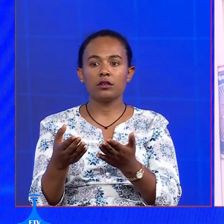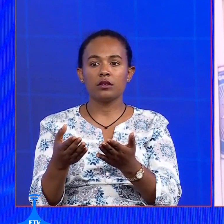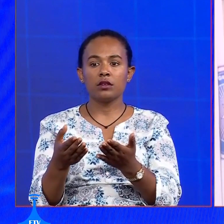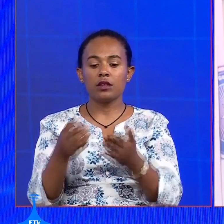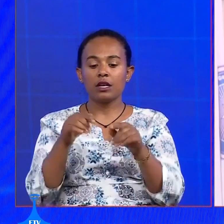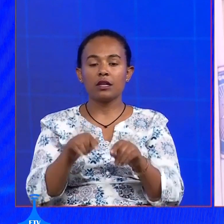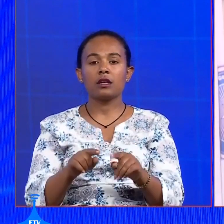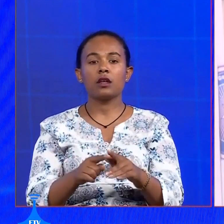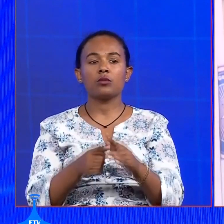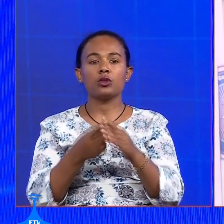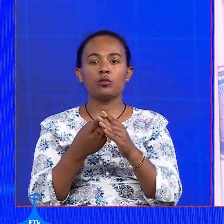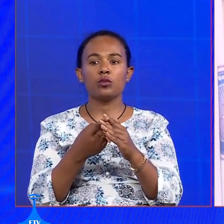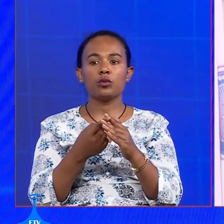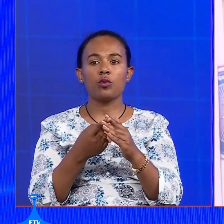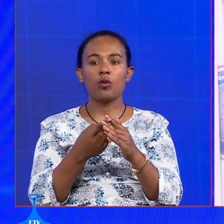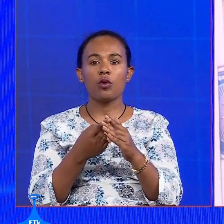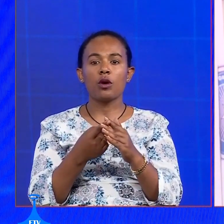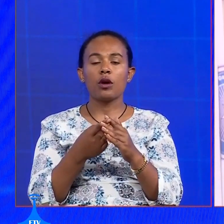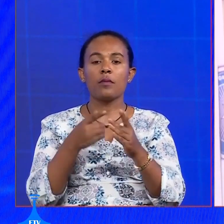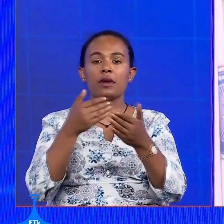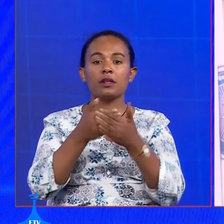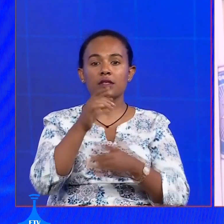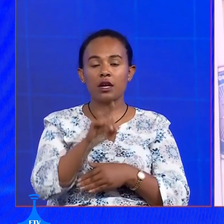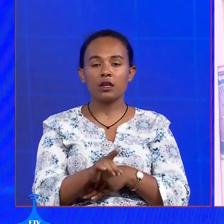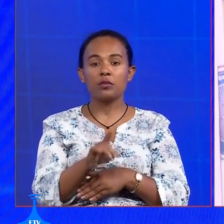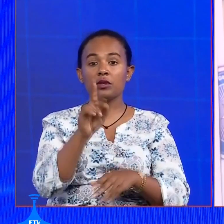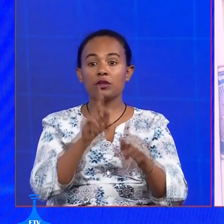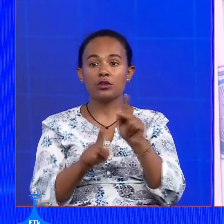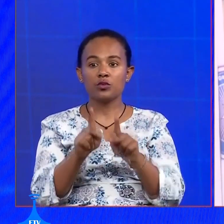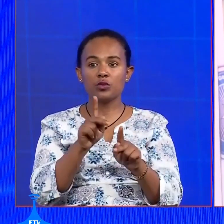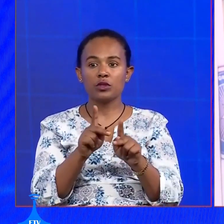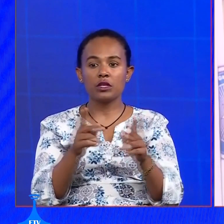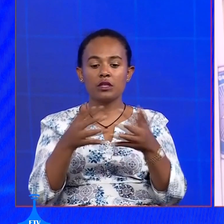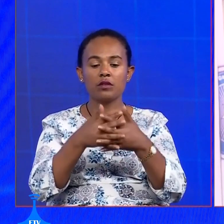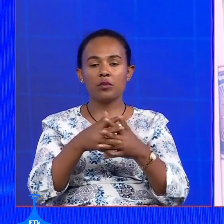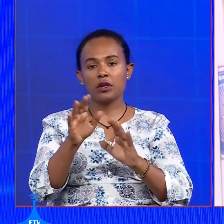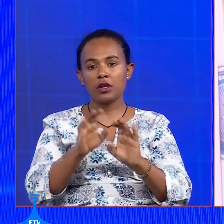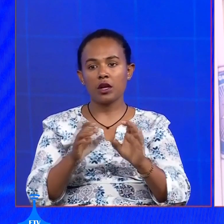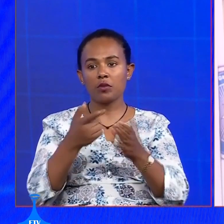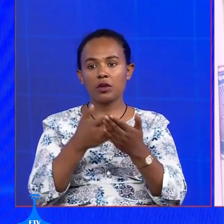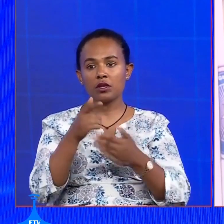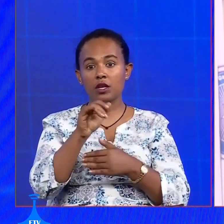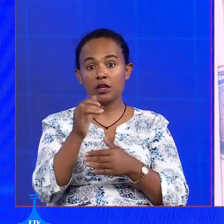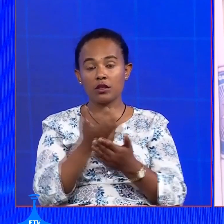ከዛሬም ጀምሮ ለወደፊቱን መድረክ ያለበት ህዝቡን ትብብር እንዲያደርግ በእንደዛ አይነት ነገሮችን